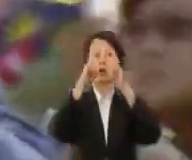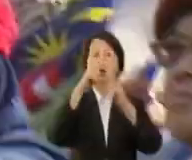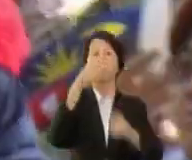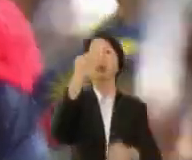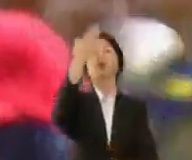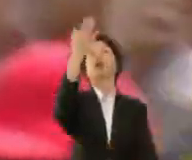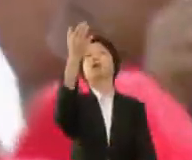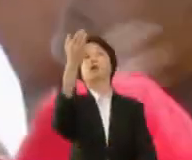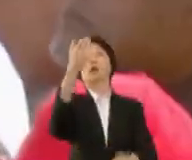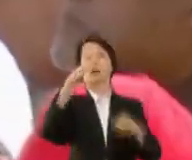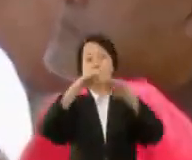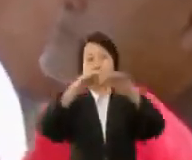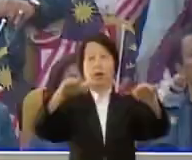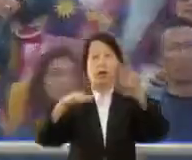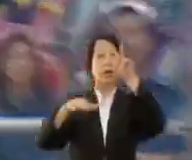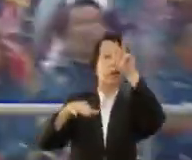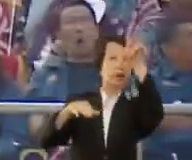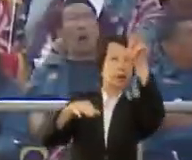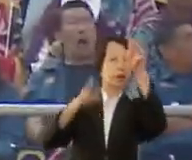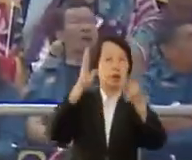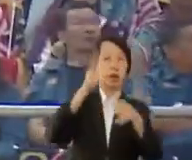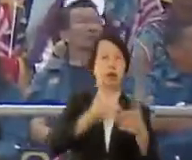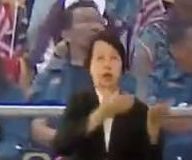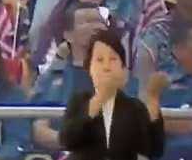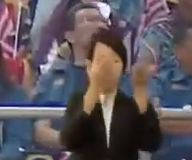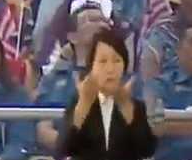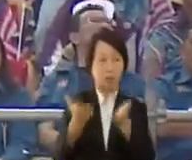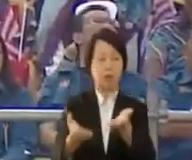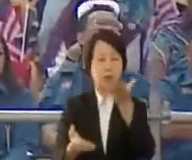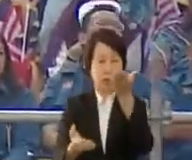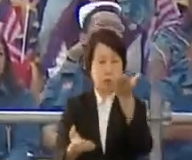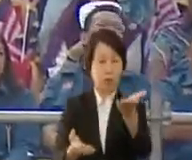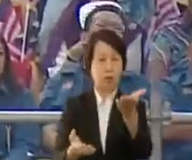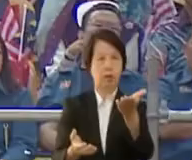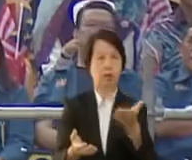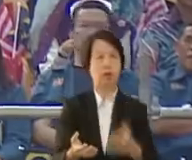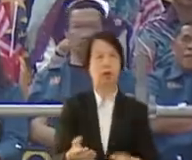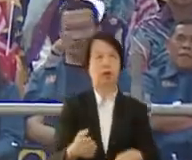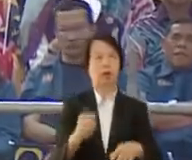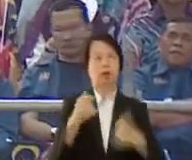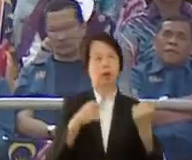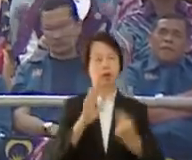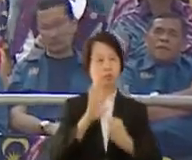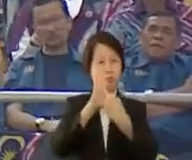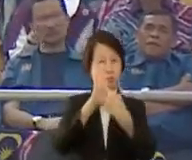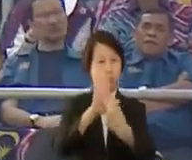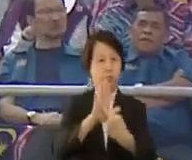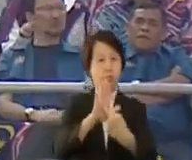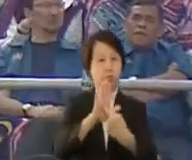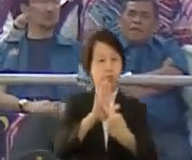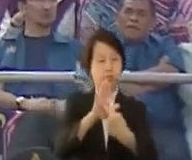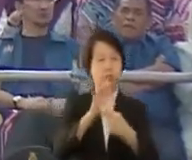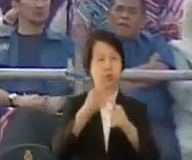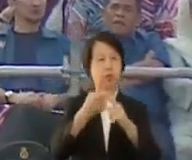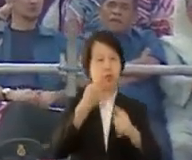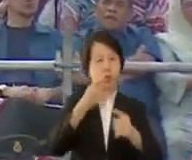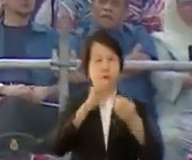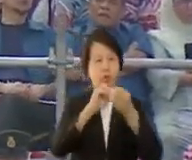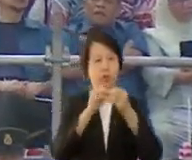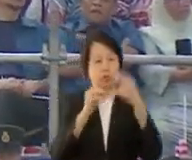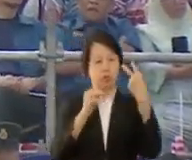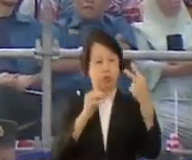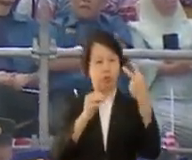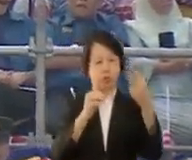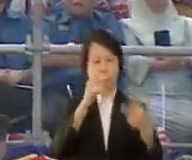hadapan pentas utama. Kami akan bawakan kepada anda formasi pesawat pejuang dari nombor